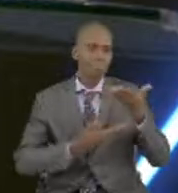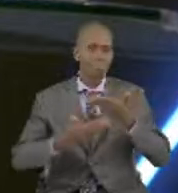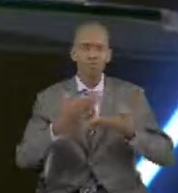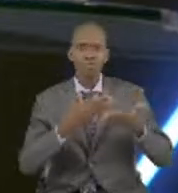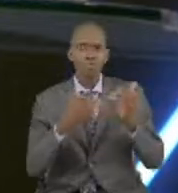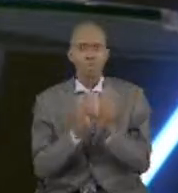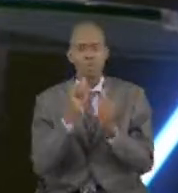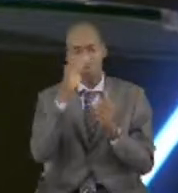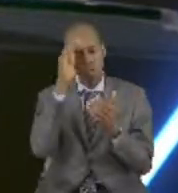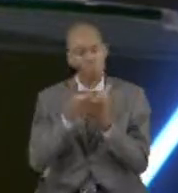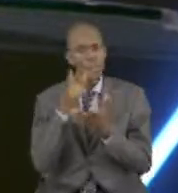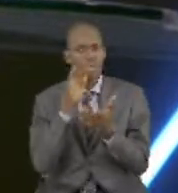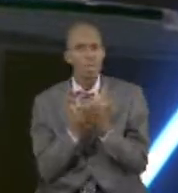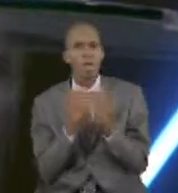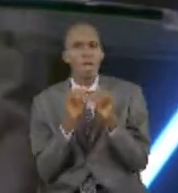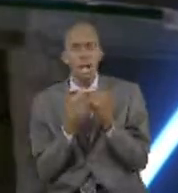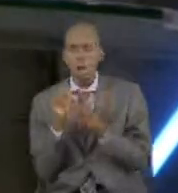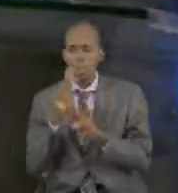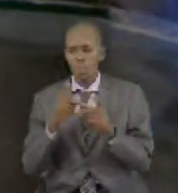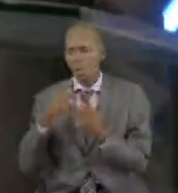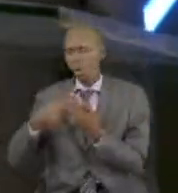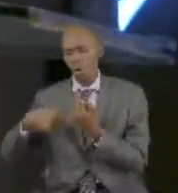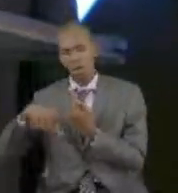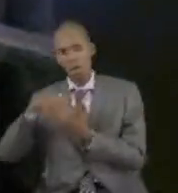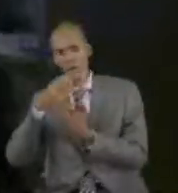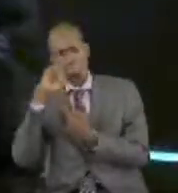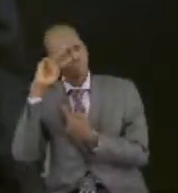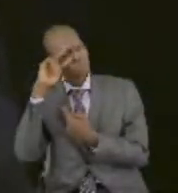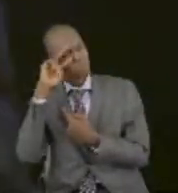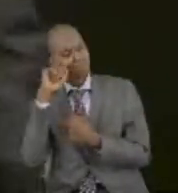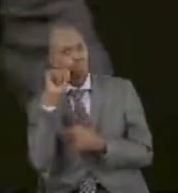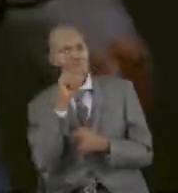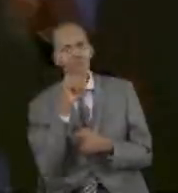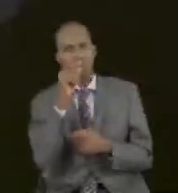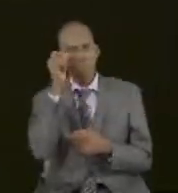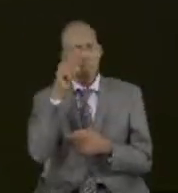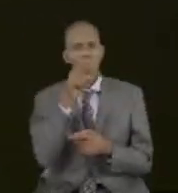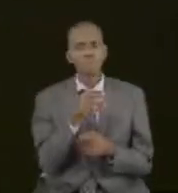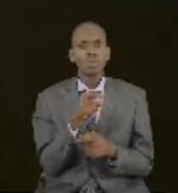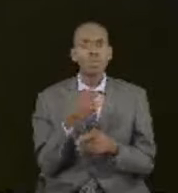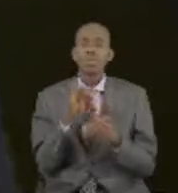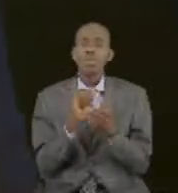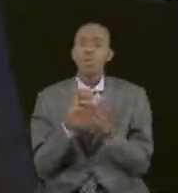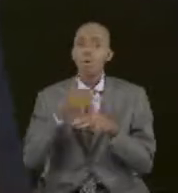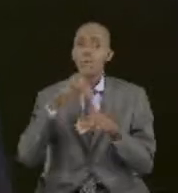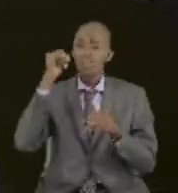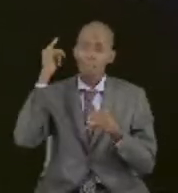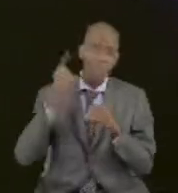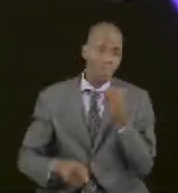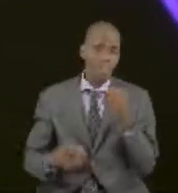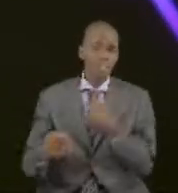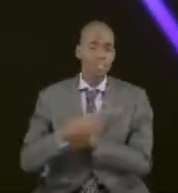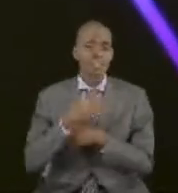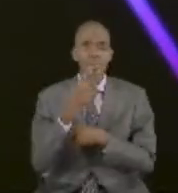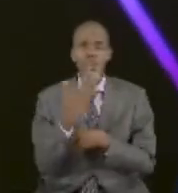tu interagis avec tes compagnons, la manière dont tu traites les autres autour de toi, afin qu'au jour final, la chose